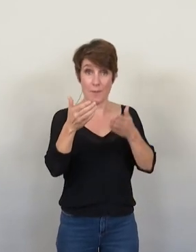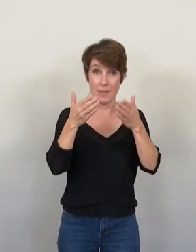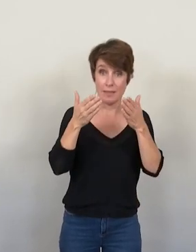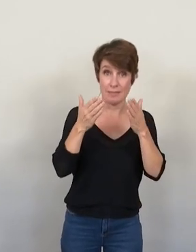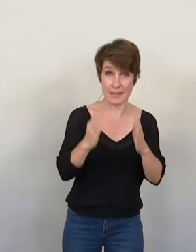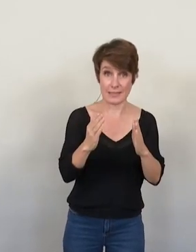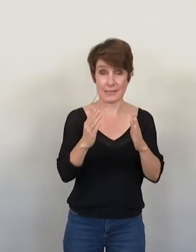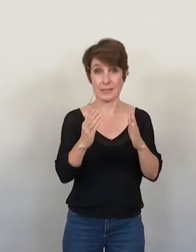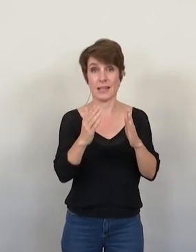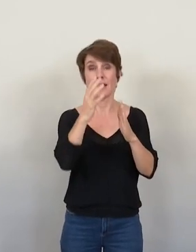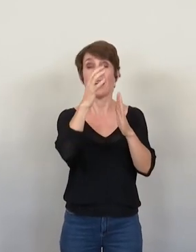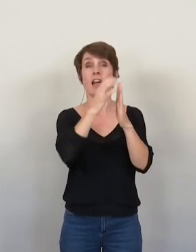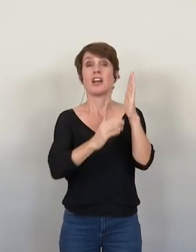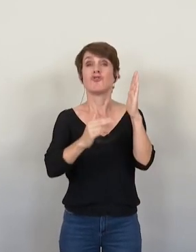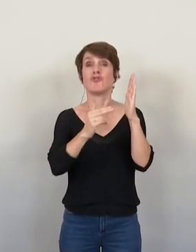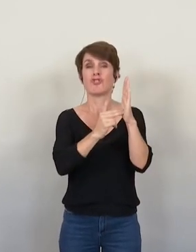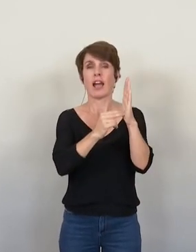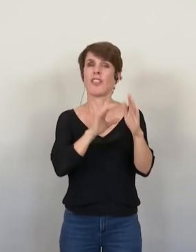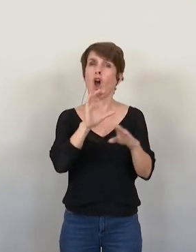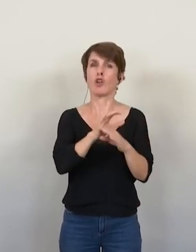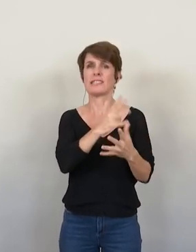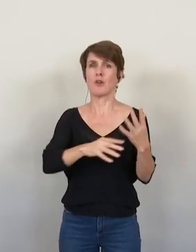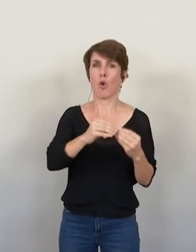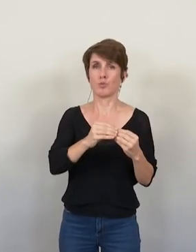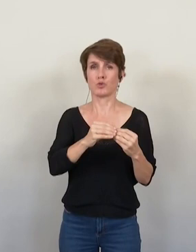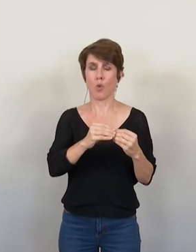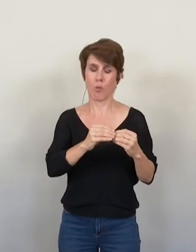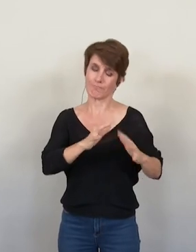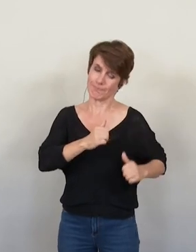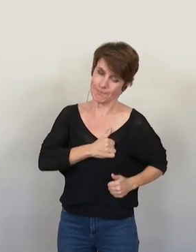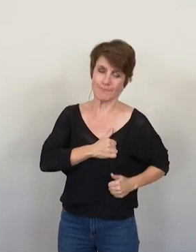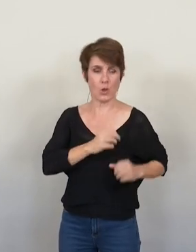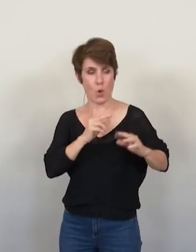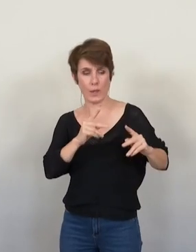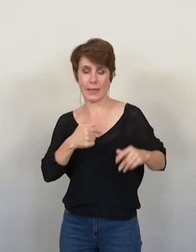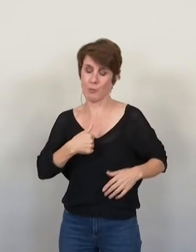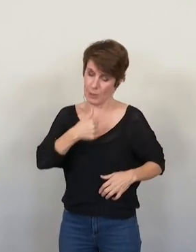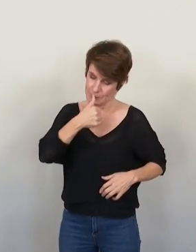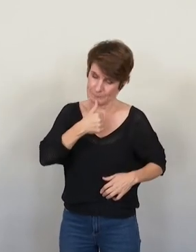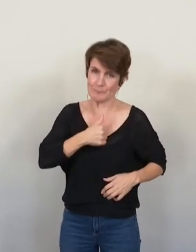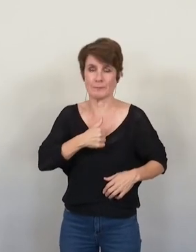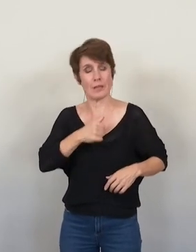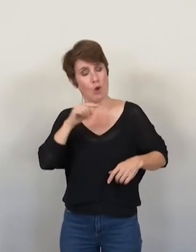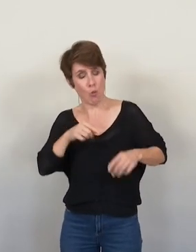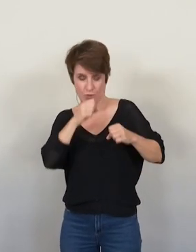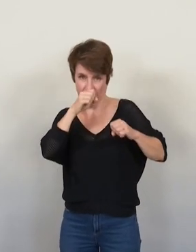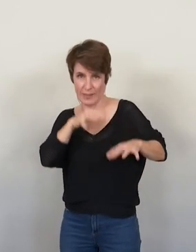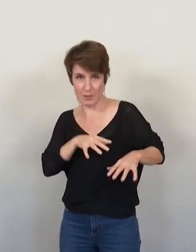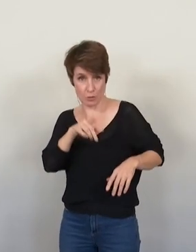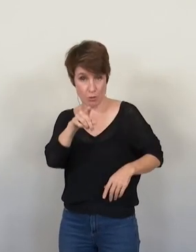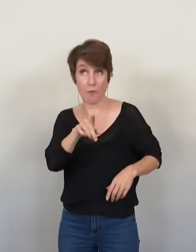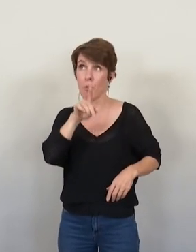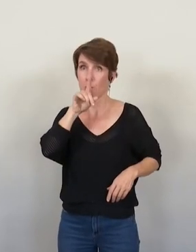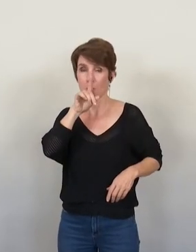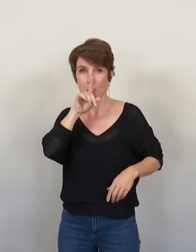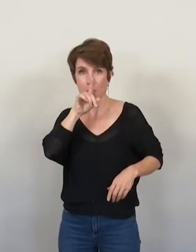respecter la charte antiorps que que vous avez signé et qui fait effectivement obligation de démissionner en cas